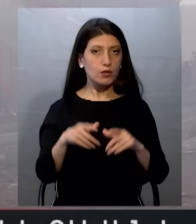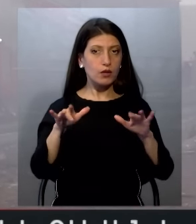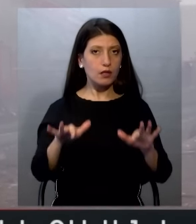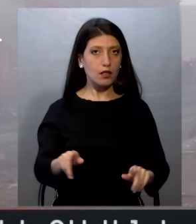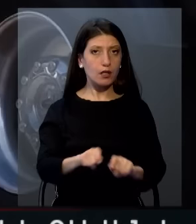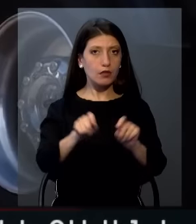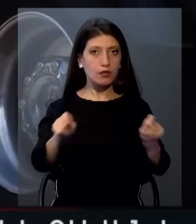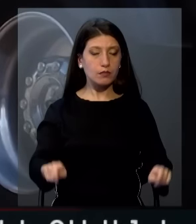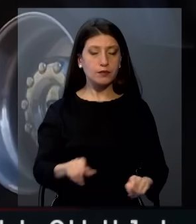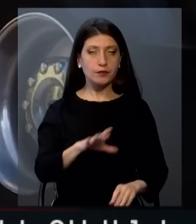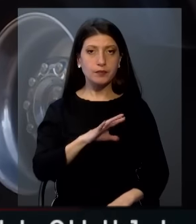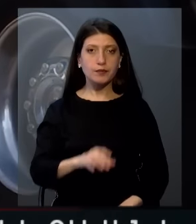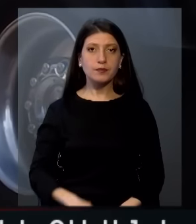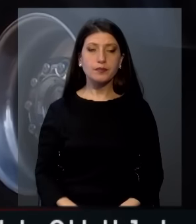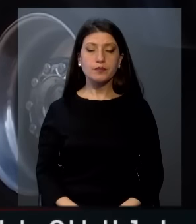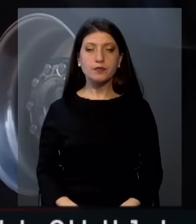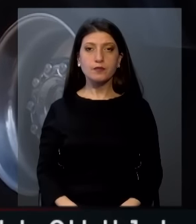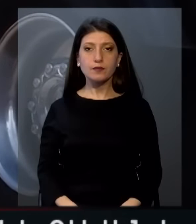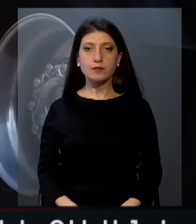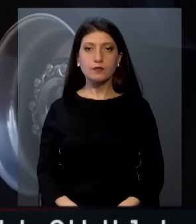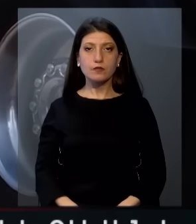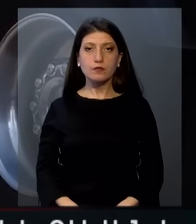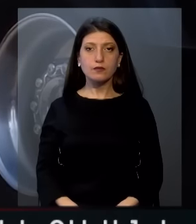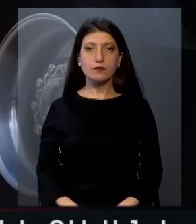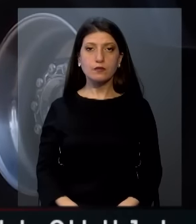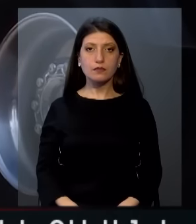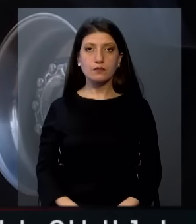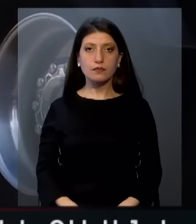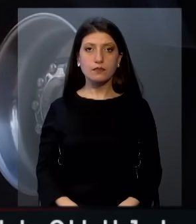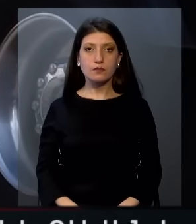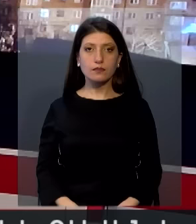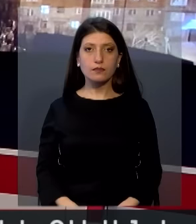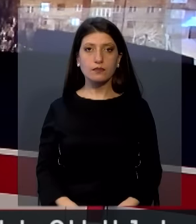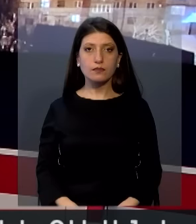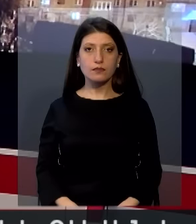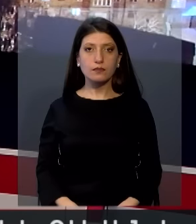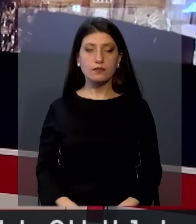նախաձեռնել։ Էդգար Ղուրչյան, Աշոտ Մնոյան, Հայլուր։